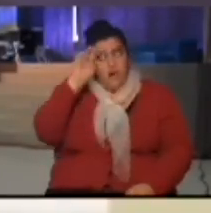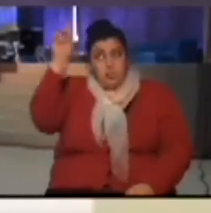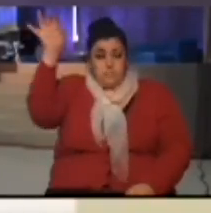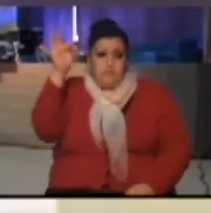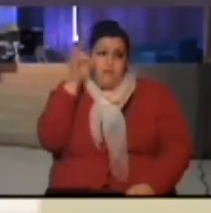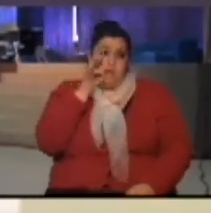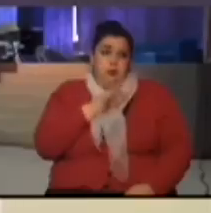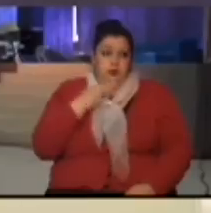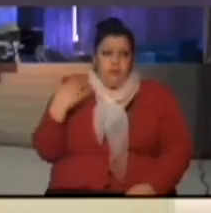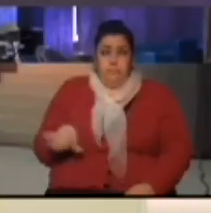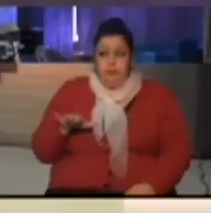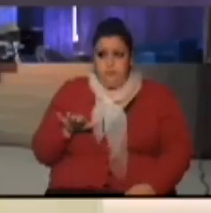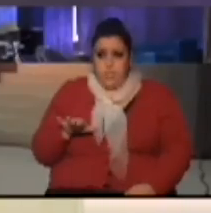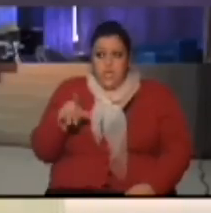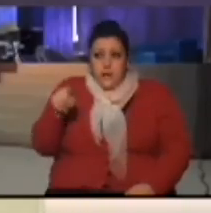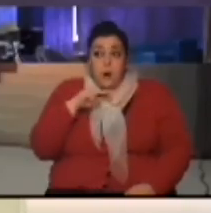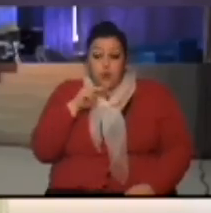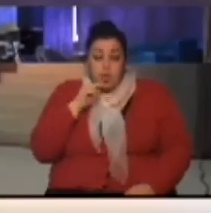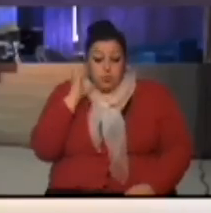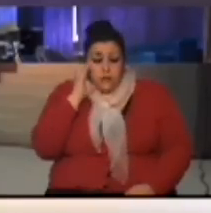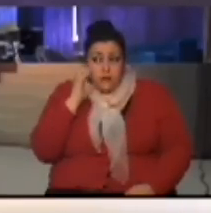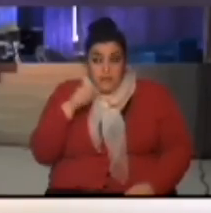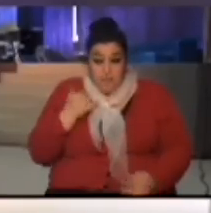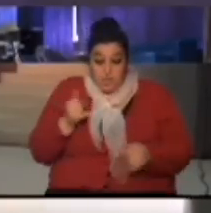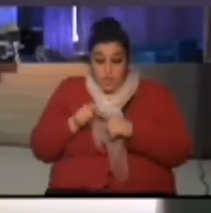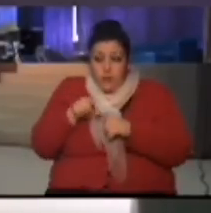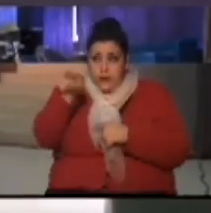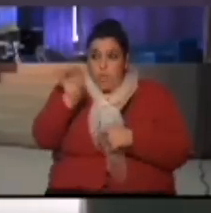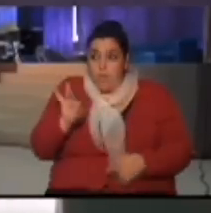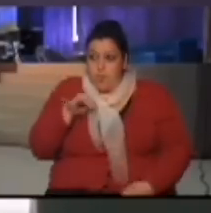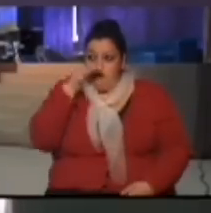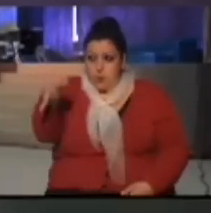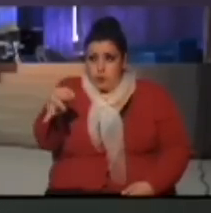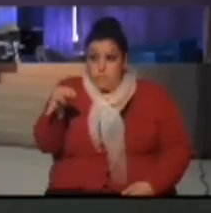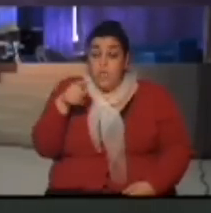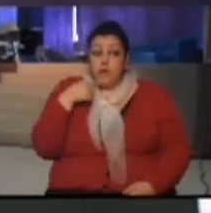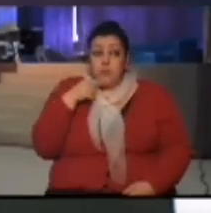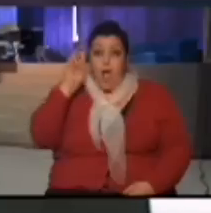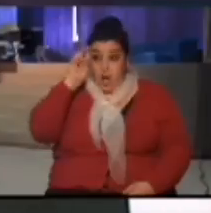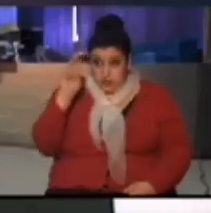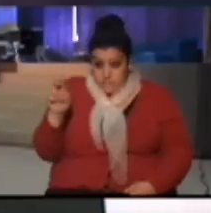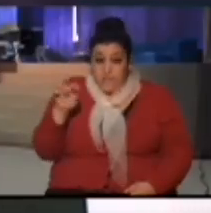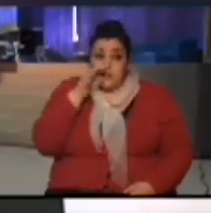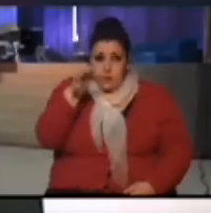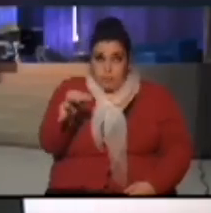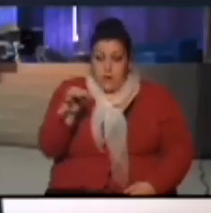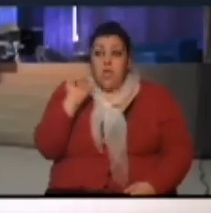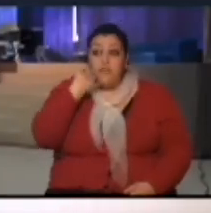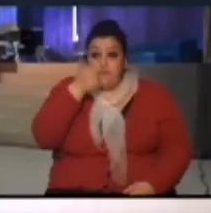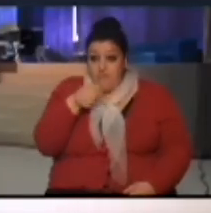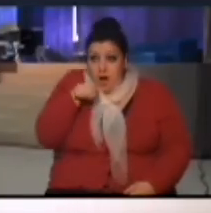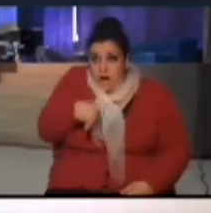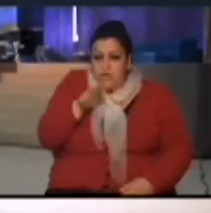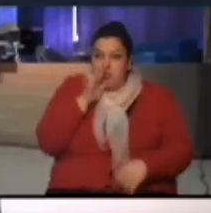է, լսի խնդրում, սա քեզ էլ է վերաբերում, Աստված ասում է, որ վաղը էսի